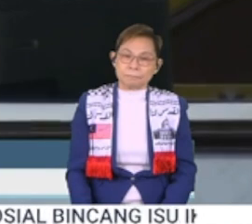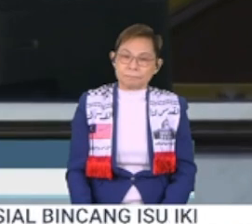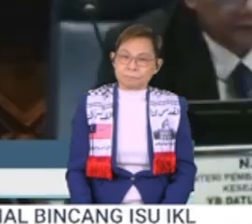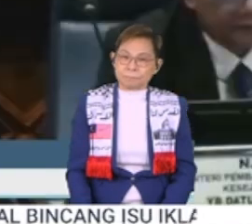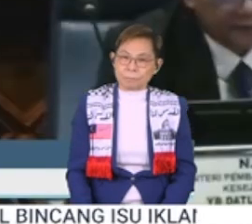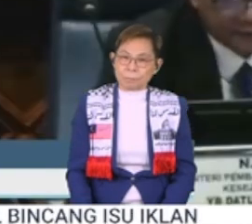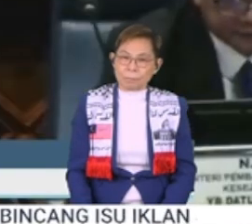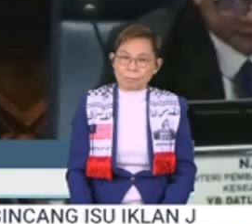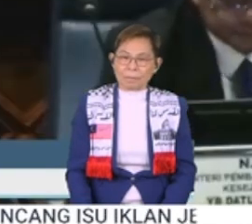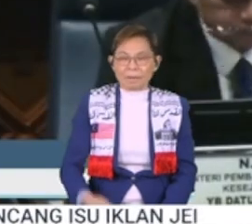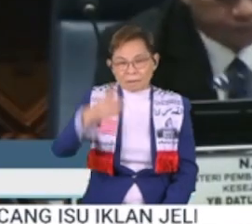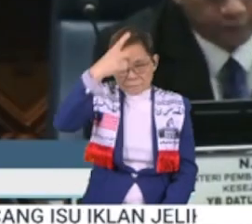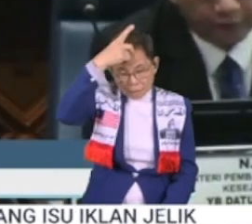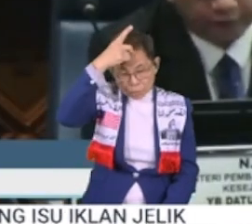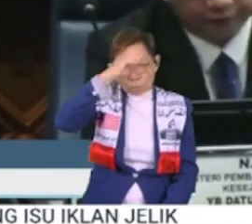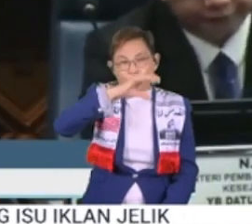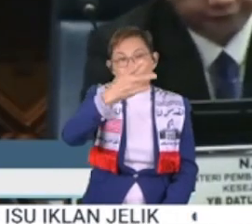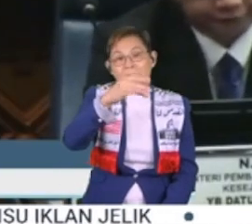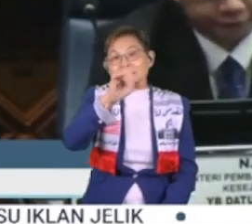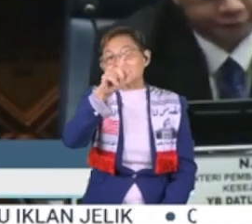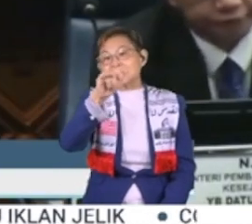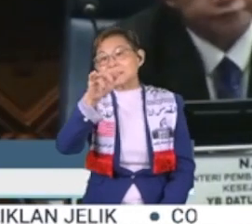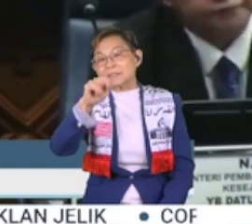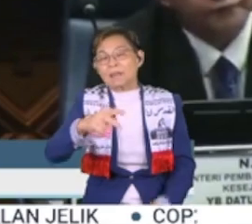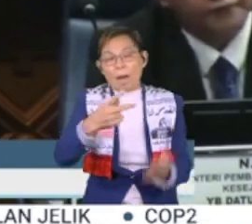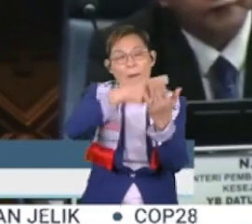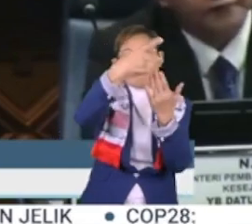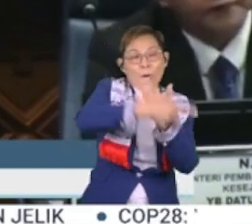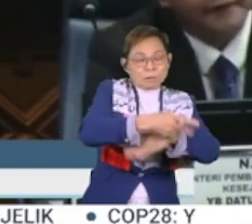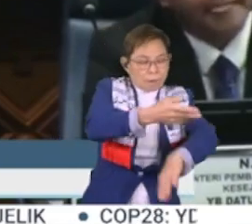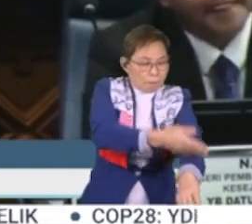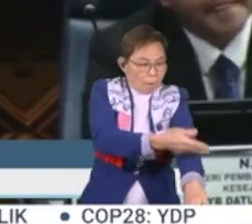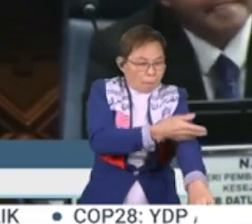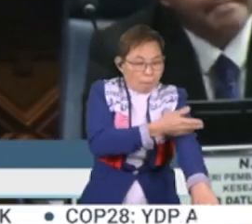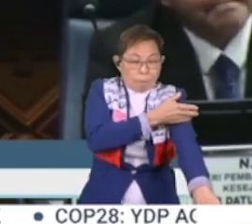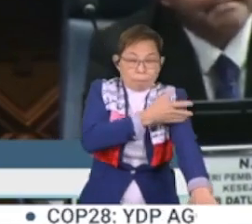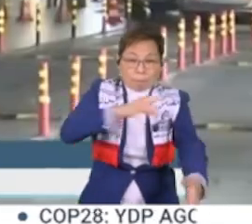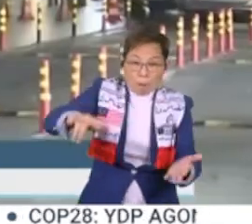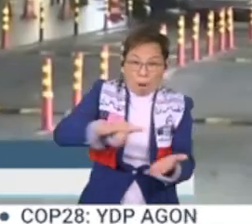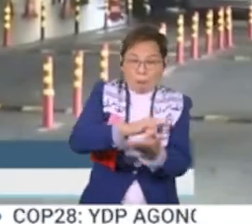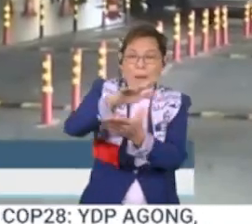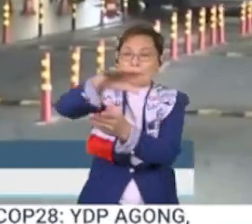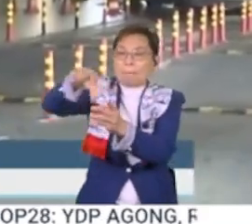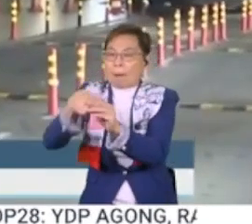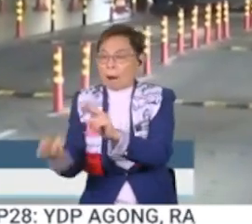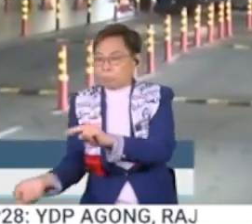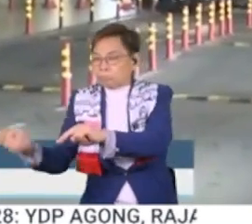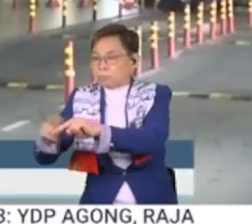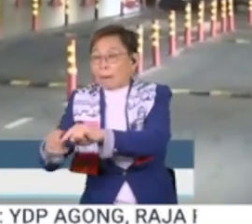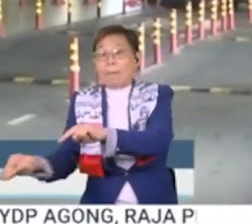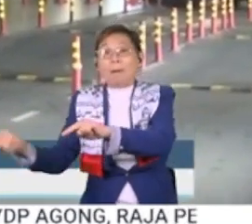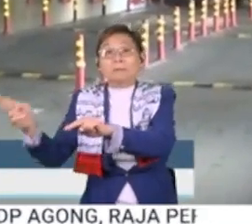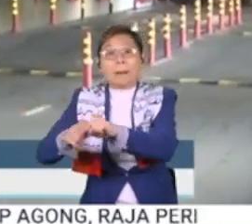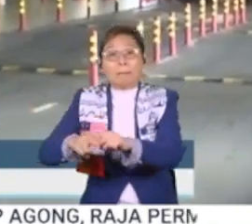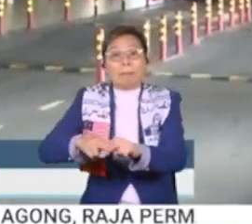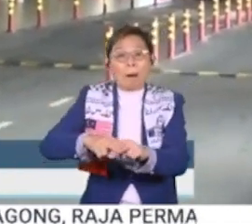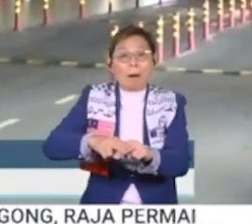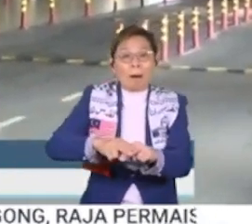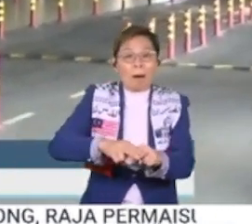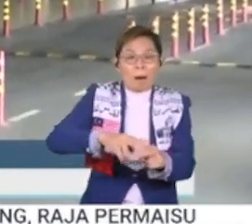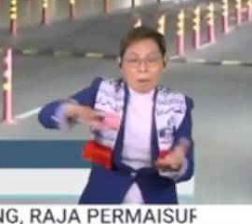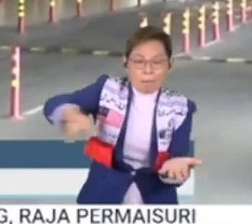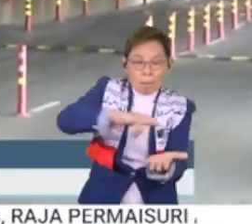ke-12 Datuk Kristina berkata projek naik taraf ini antara lain akan melibatkan pertambahan kapasiti Terminal